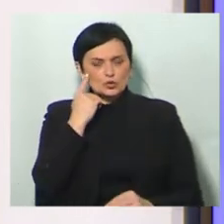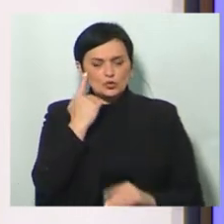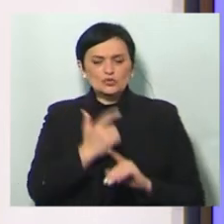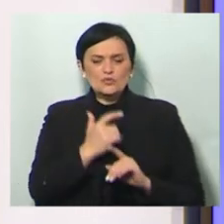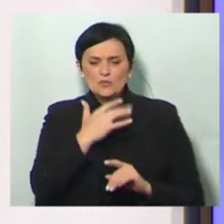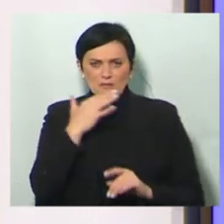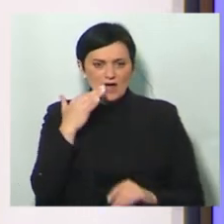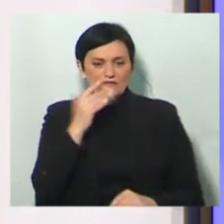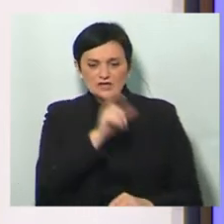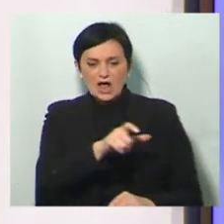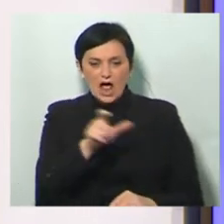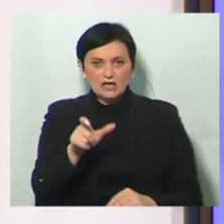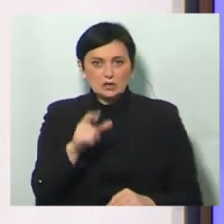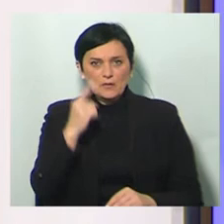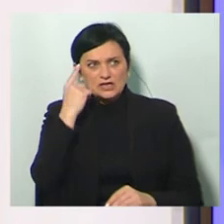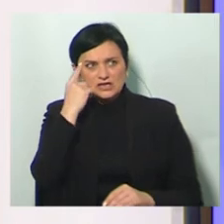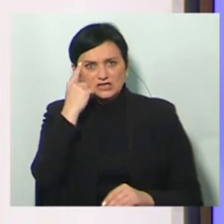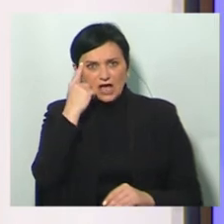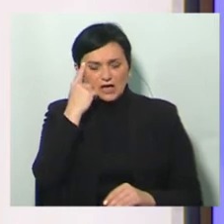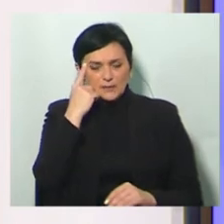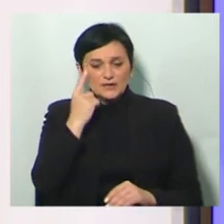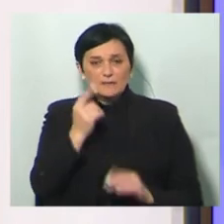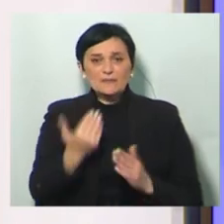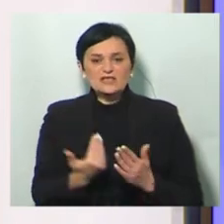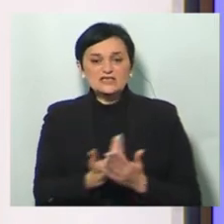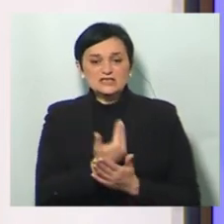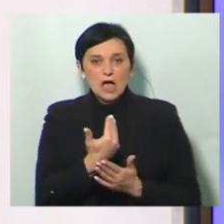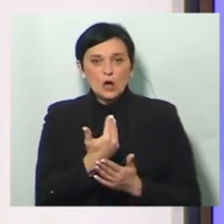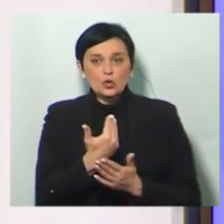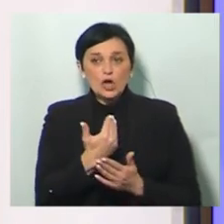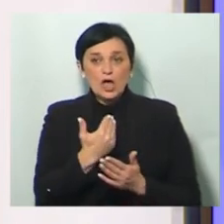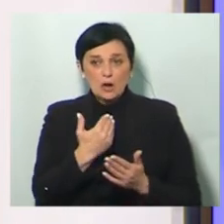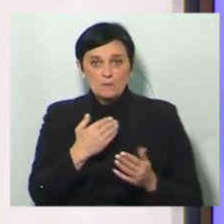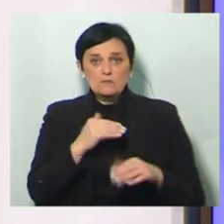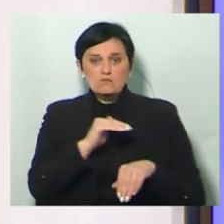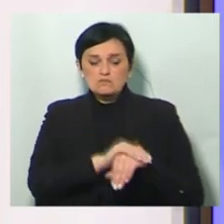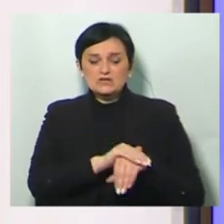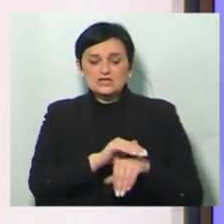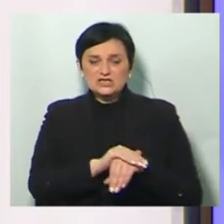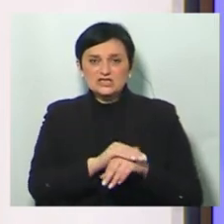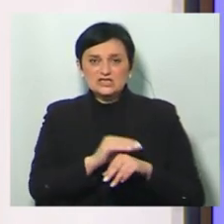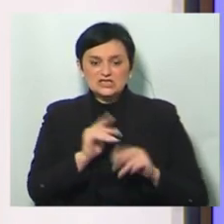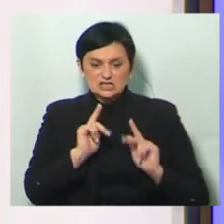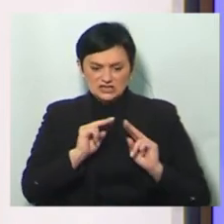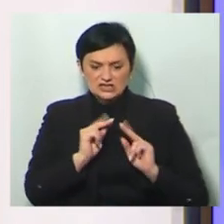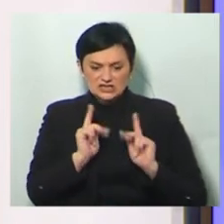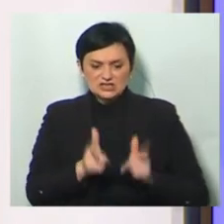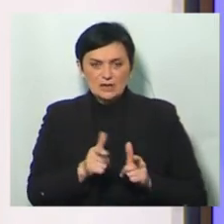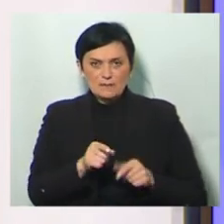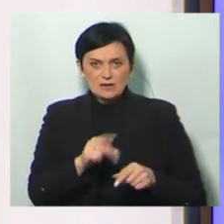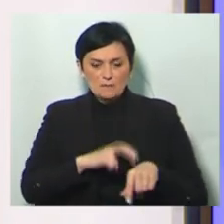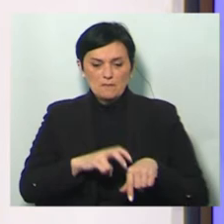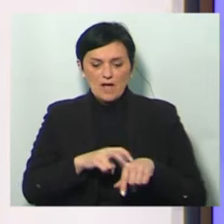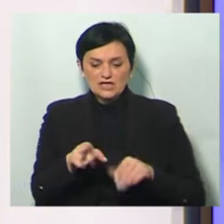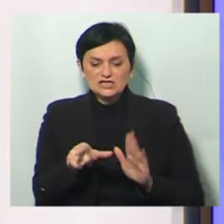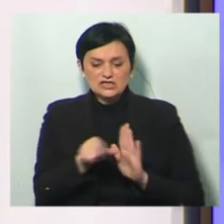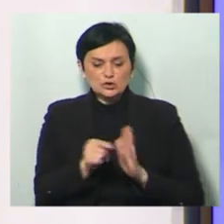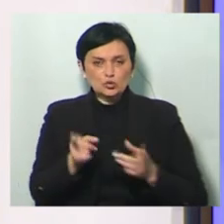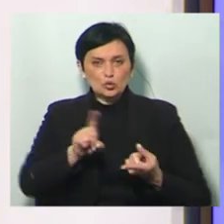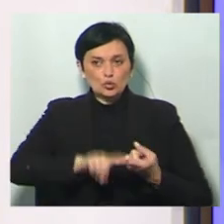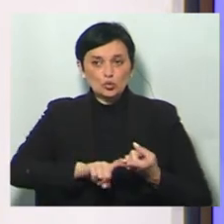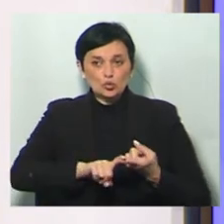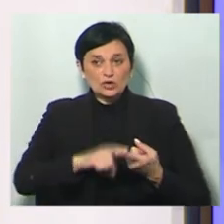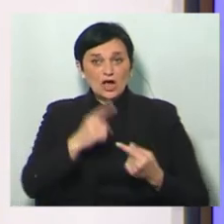ძალიან ბევრ ადამიანს დააფიქრებს. Სიახლე, რომელიც მტკიცებით მედიცინას უკავშირდება და ერთი შეხედვით თითქოს